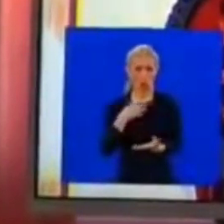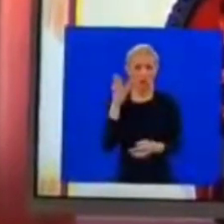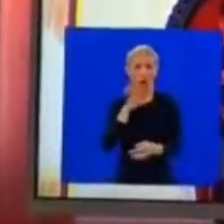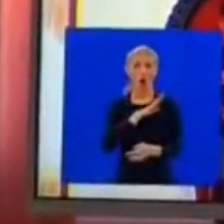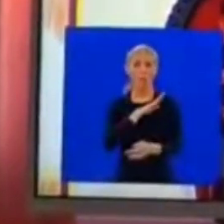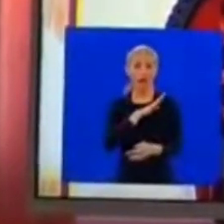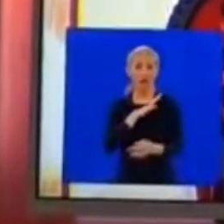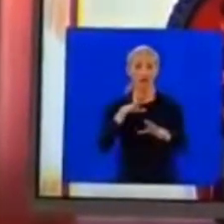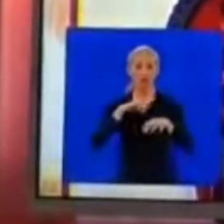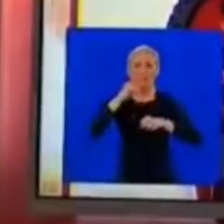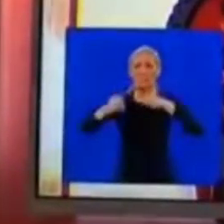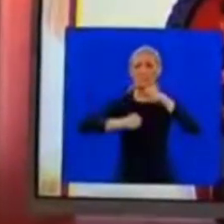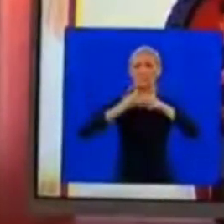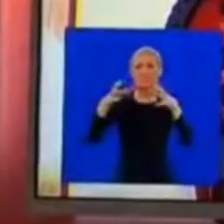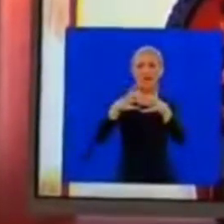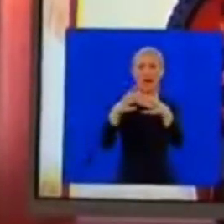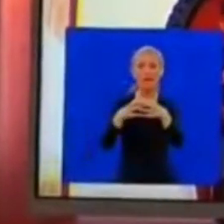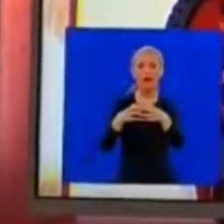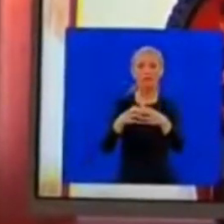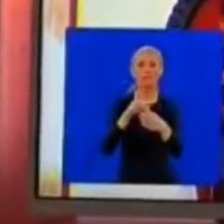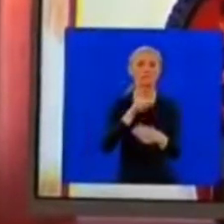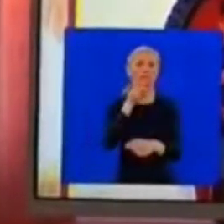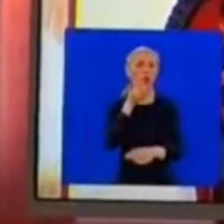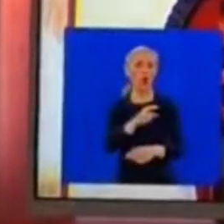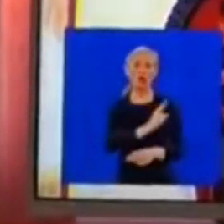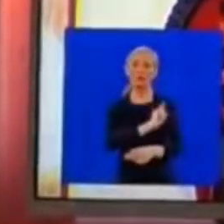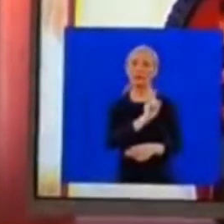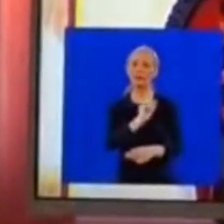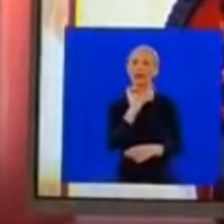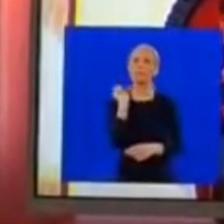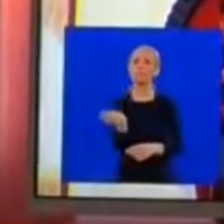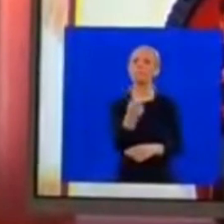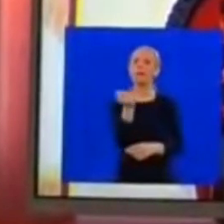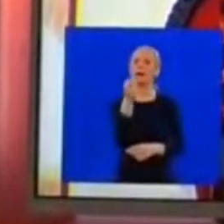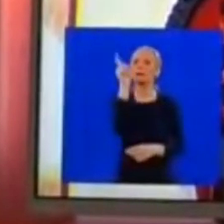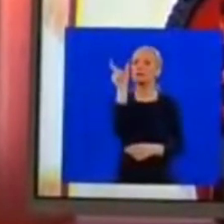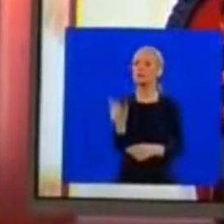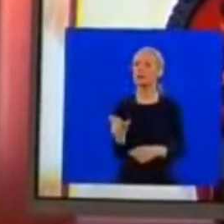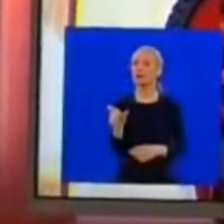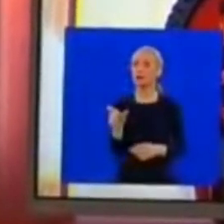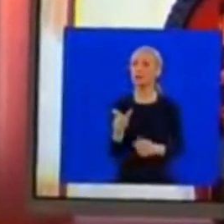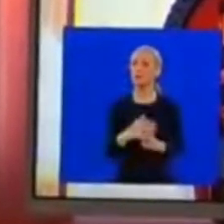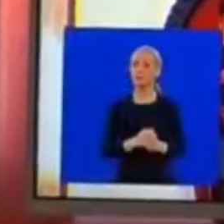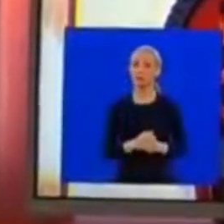stada, on biti nije pastir.